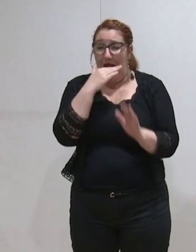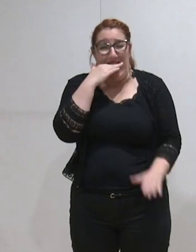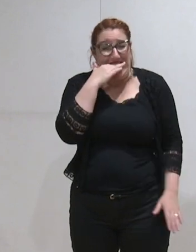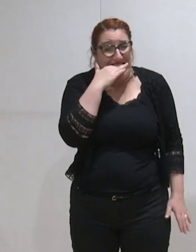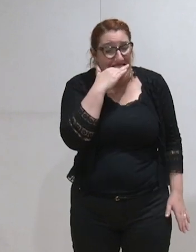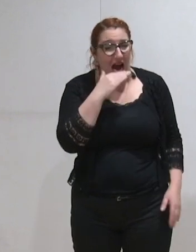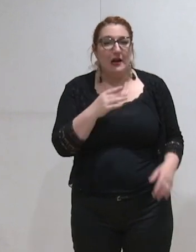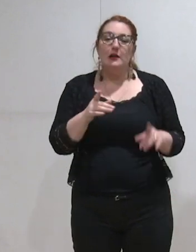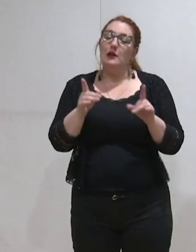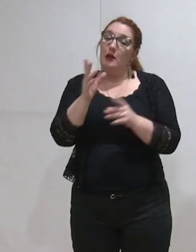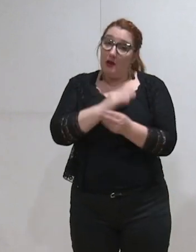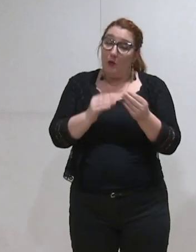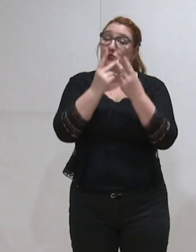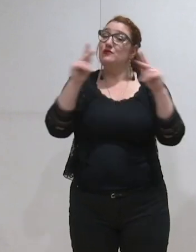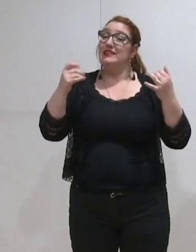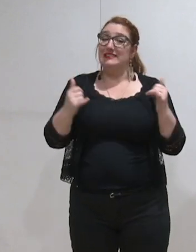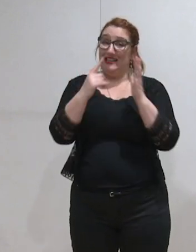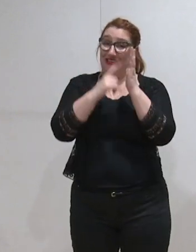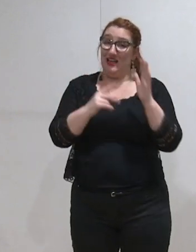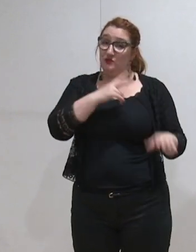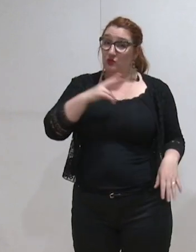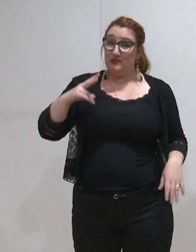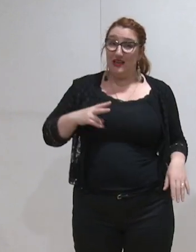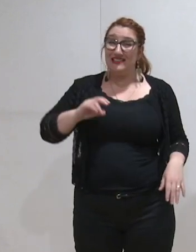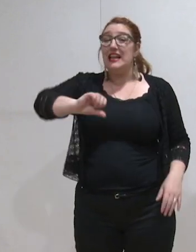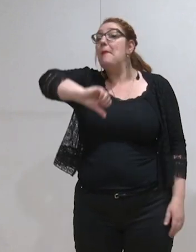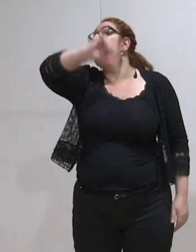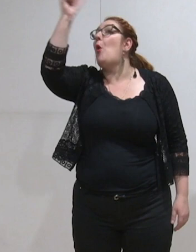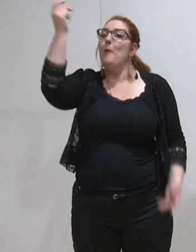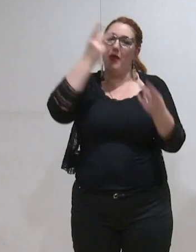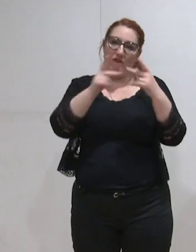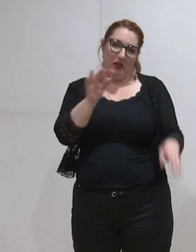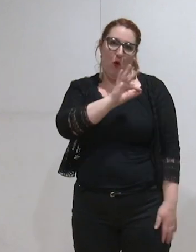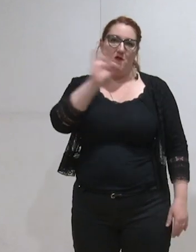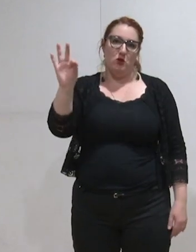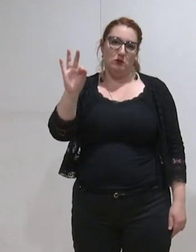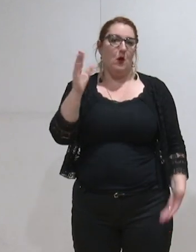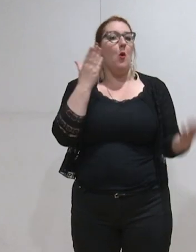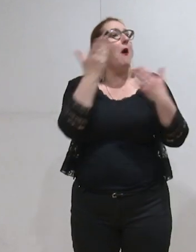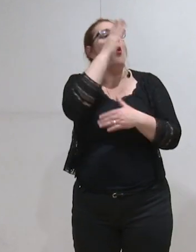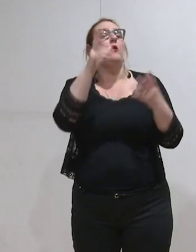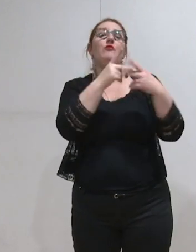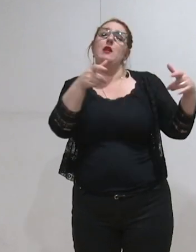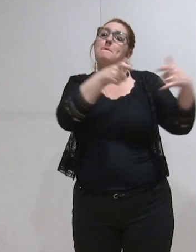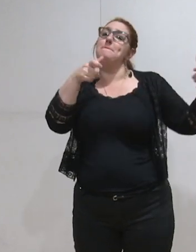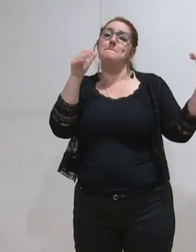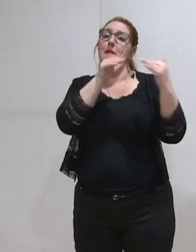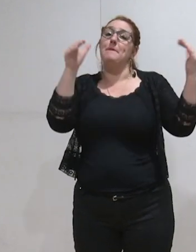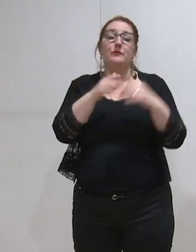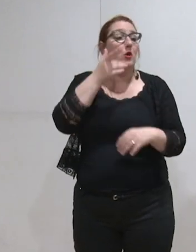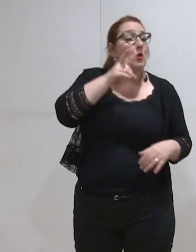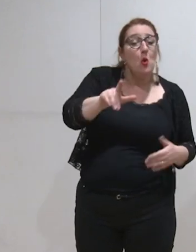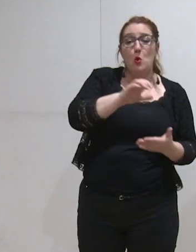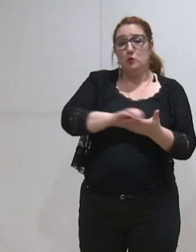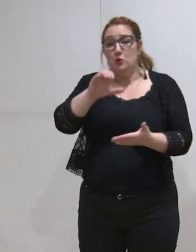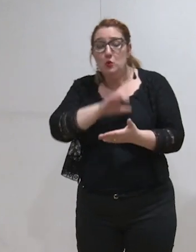foncière notamment est la première des villes de sa strate et là aussi à la différence de Lyon à la différence de Toulouse à la différence de Lille à